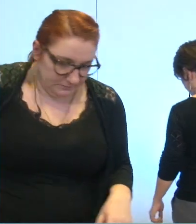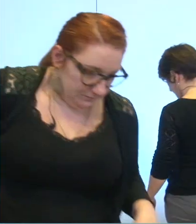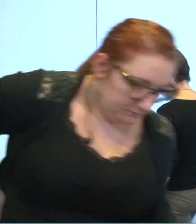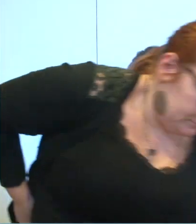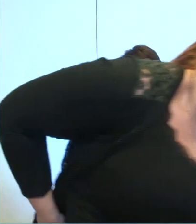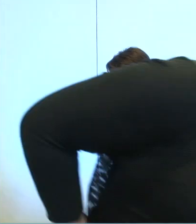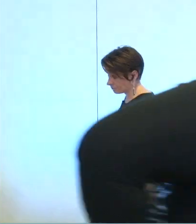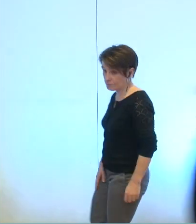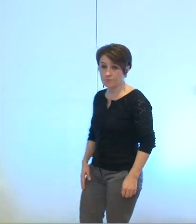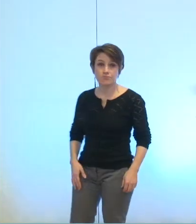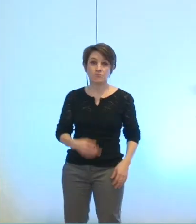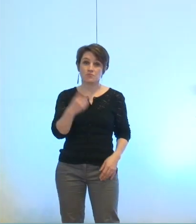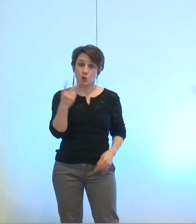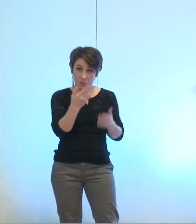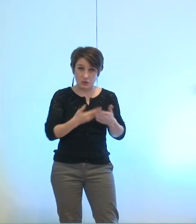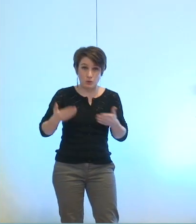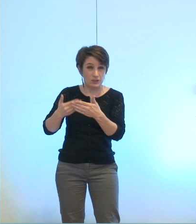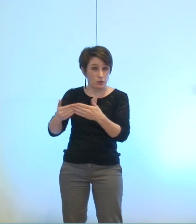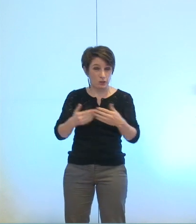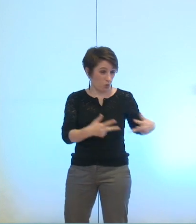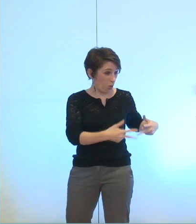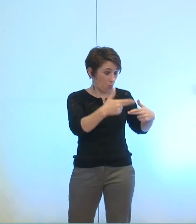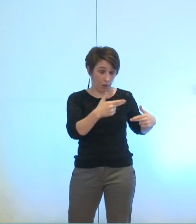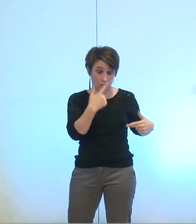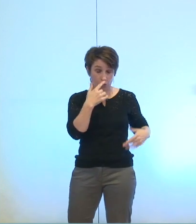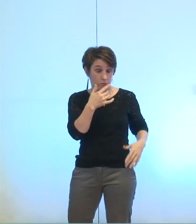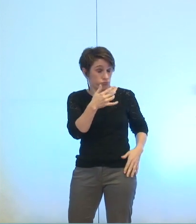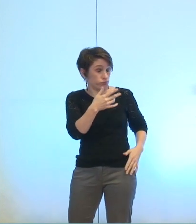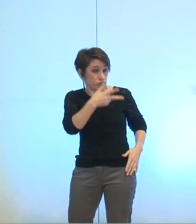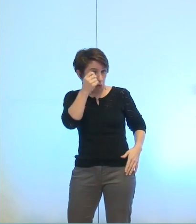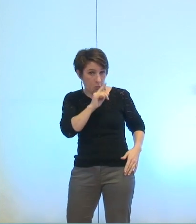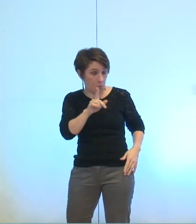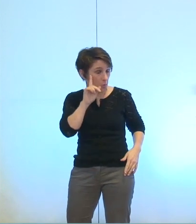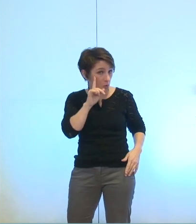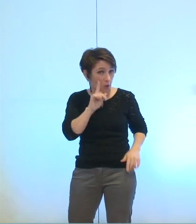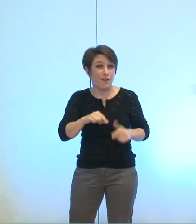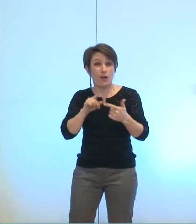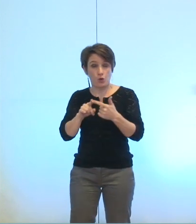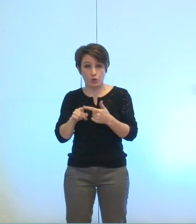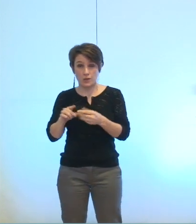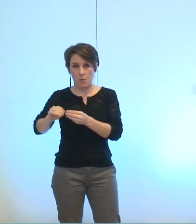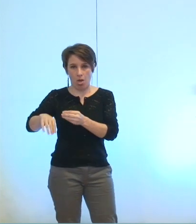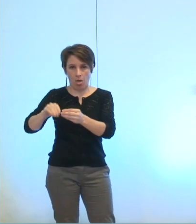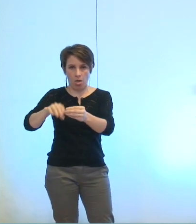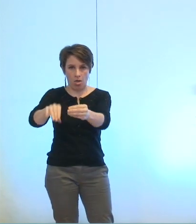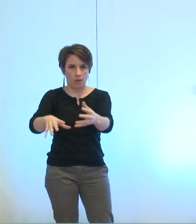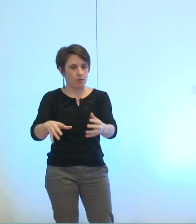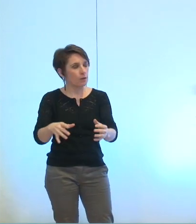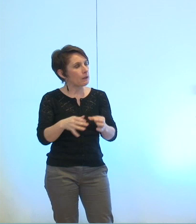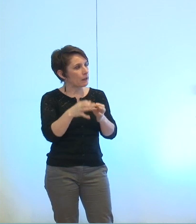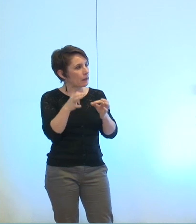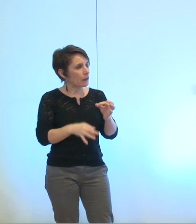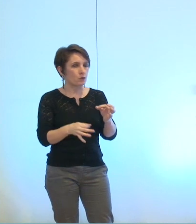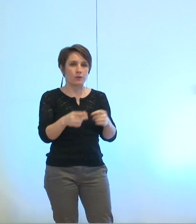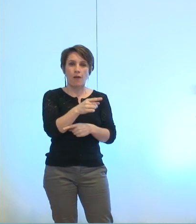paramètres vous permet donc de raconter votre petite histoire